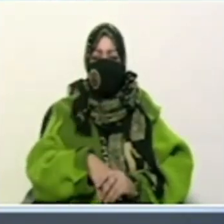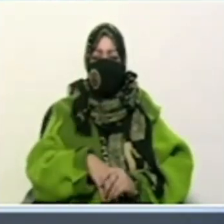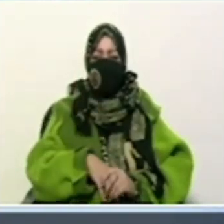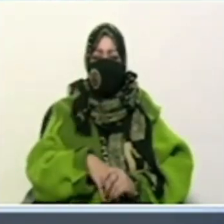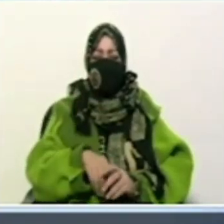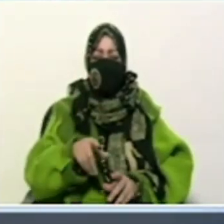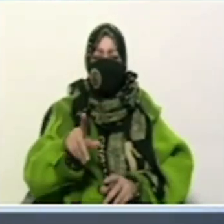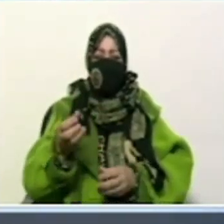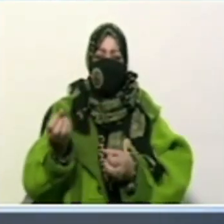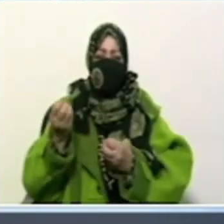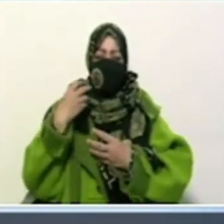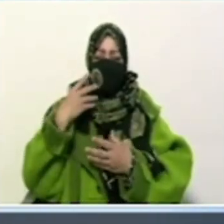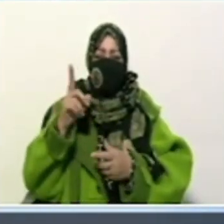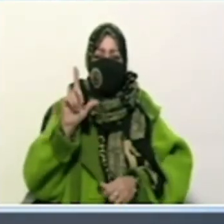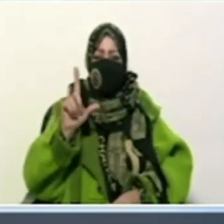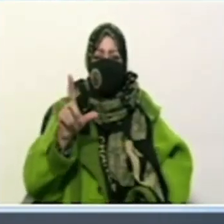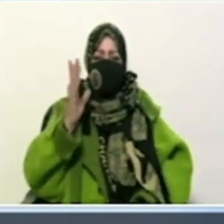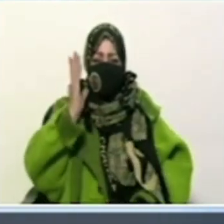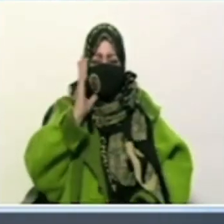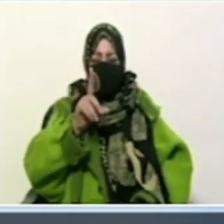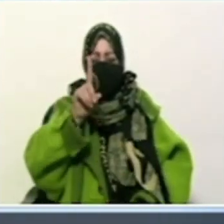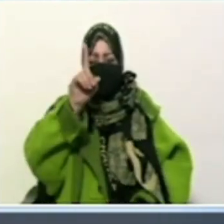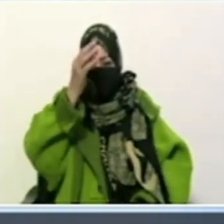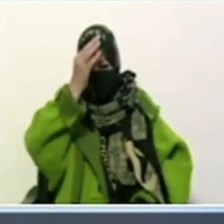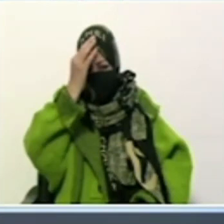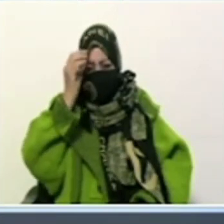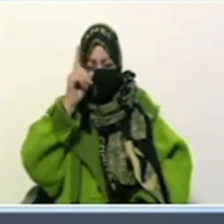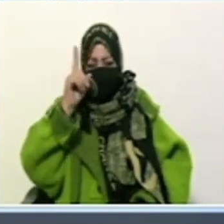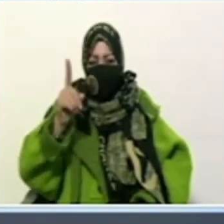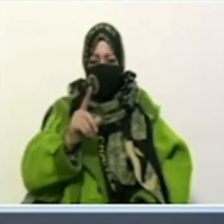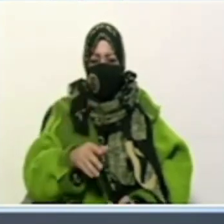الأولى تقديم غيره لتمام الكيفية،